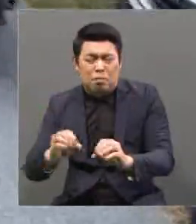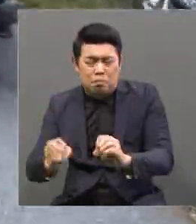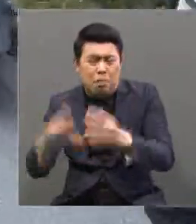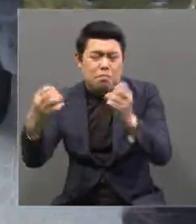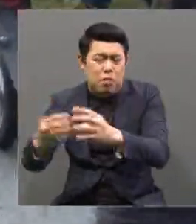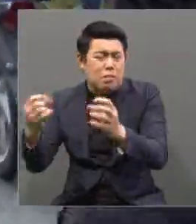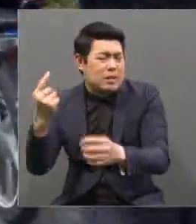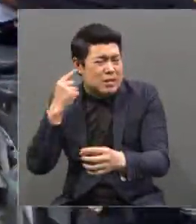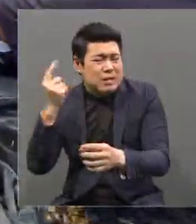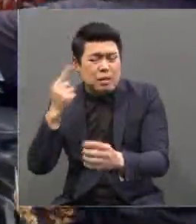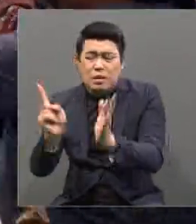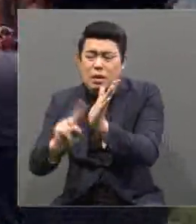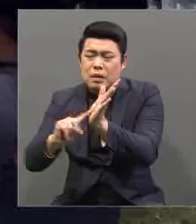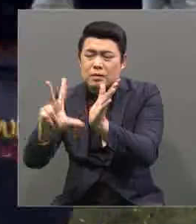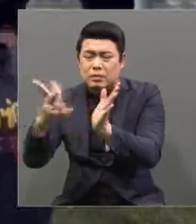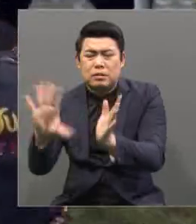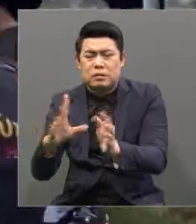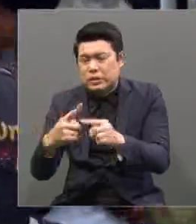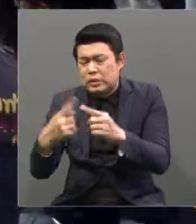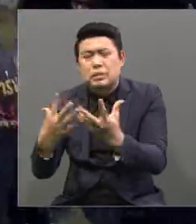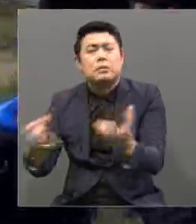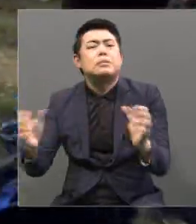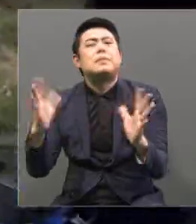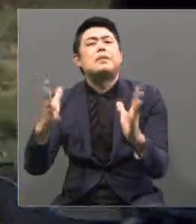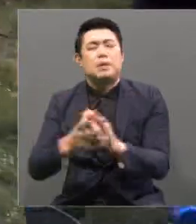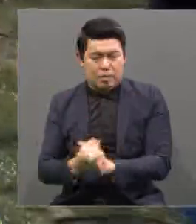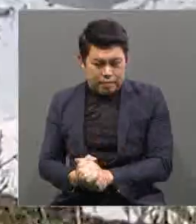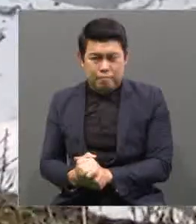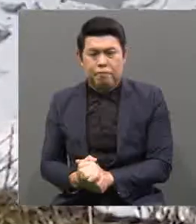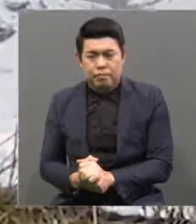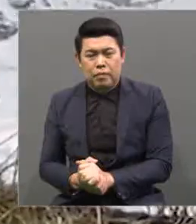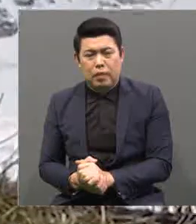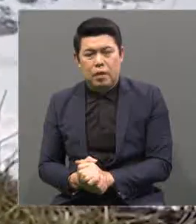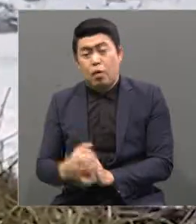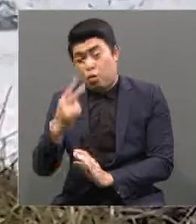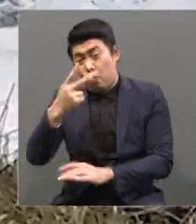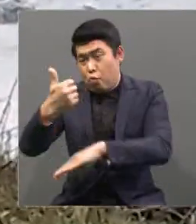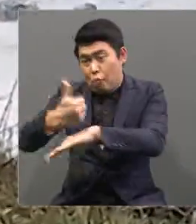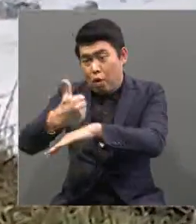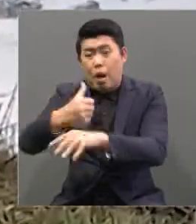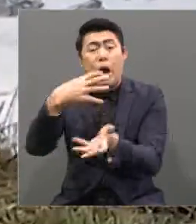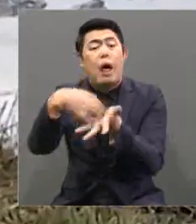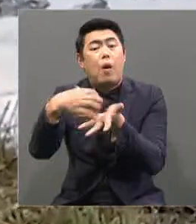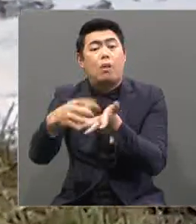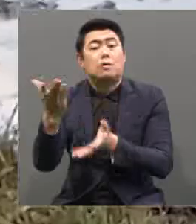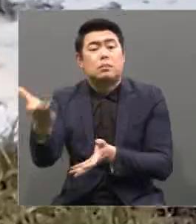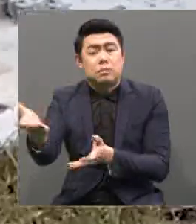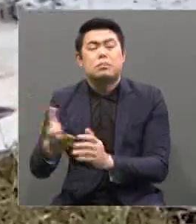3-4 ครั้งแต่ว่าไม่ได้มีอะไรเสียหายนะคะเดี๋ยวฟังทางท่านผู้อำนวยการกองโรงงานวัตถุระเบิดชี้แจงอีกครั้งนึงค่ะ